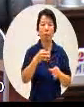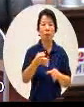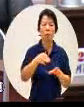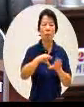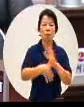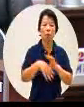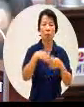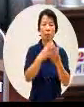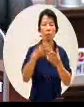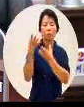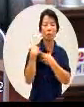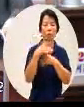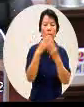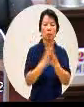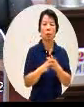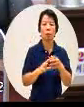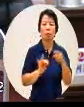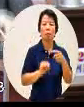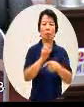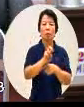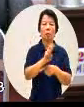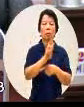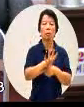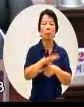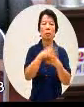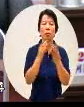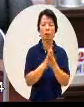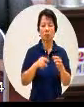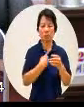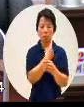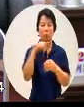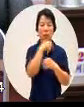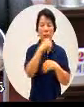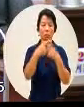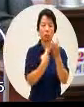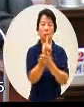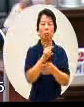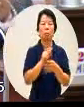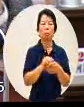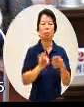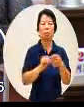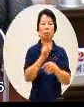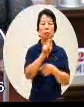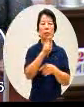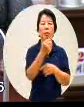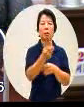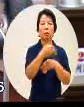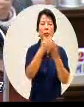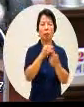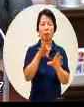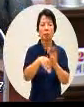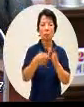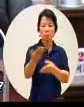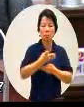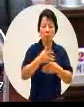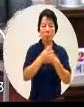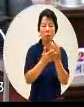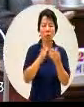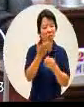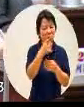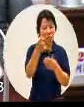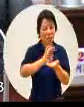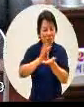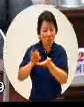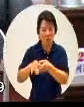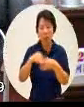率是24英國35我們多少是11.9而已稅收那麼少你要支出支出那麼多